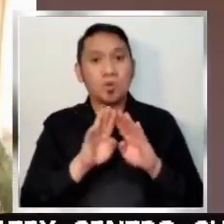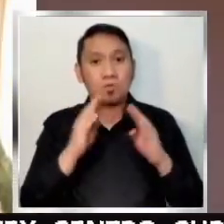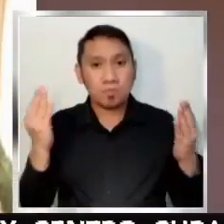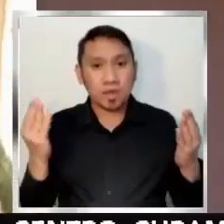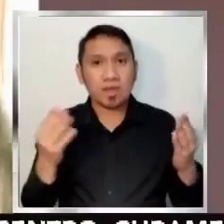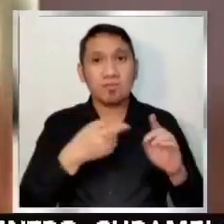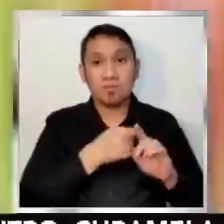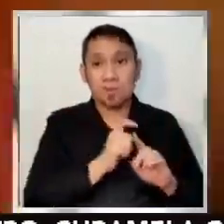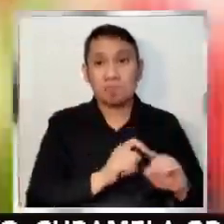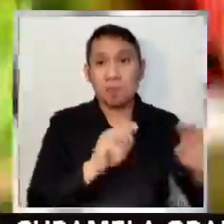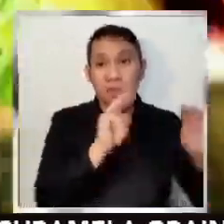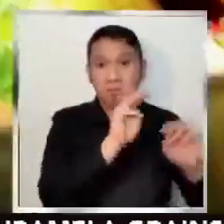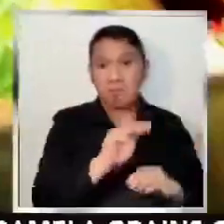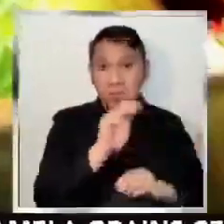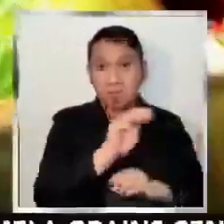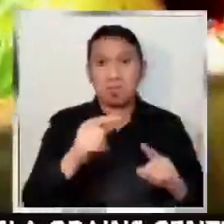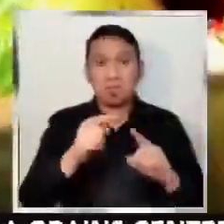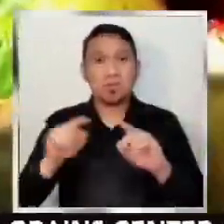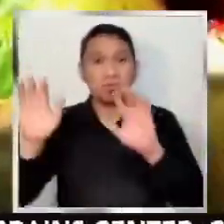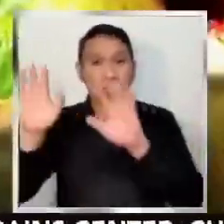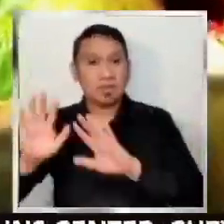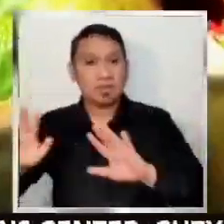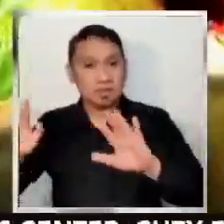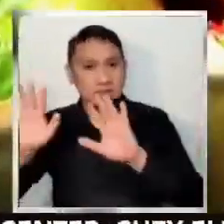to 5 p.m.